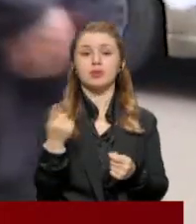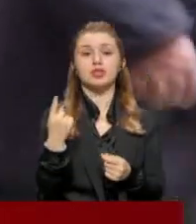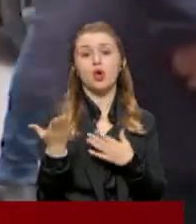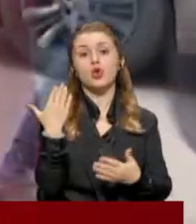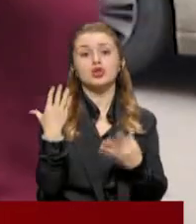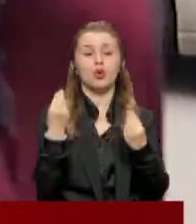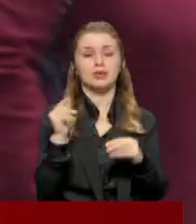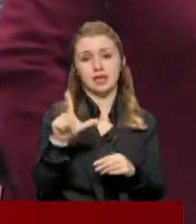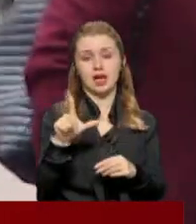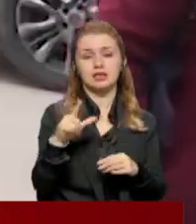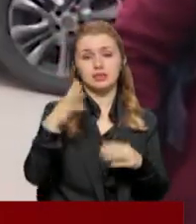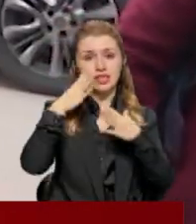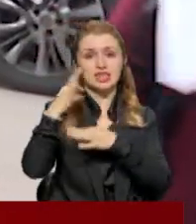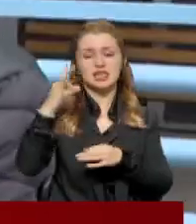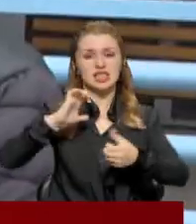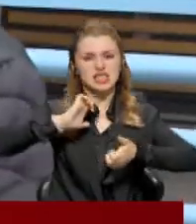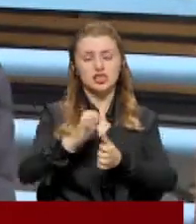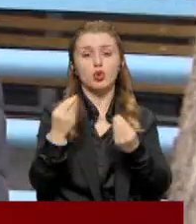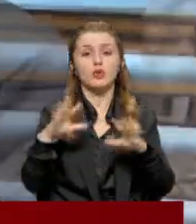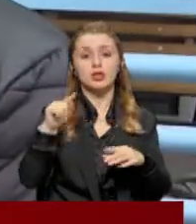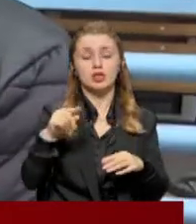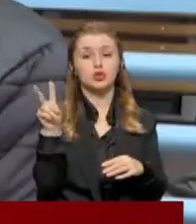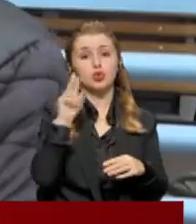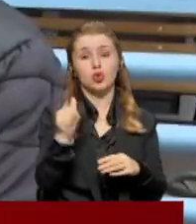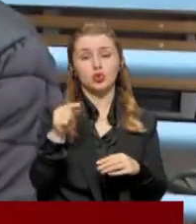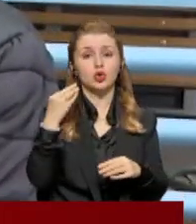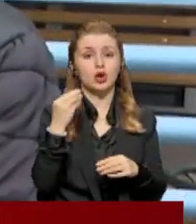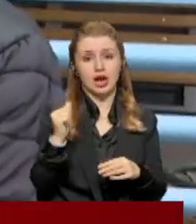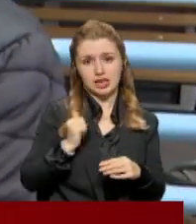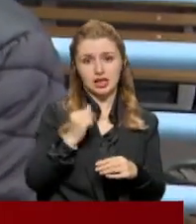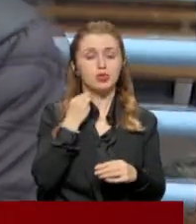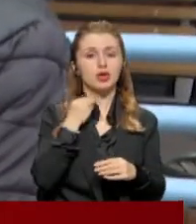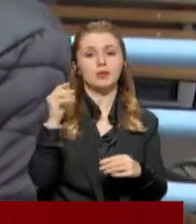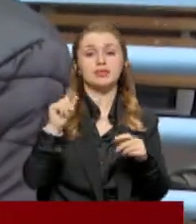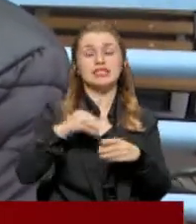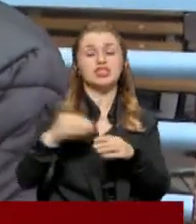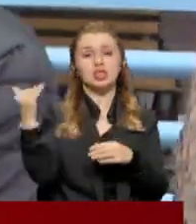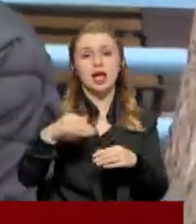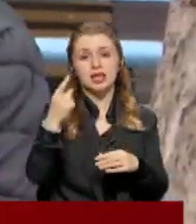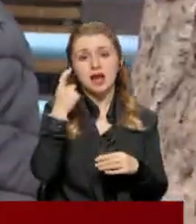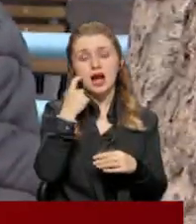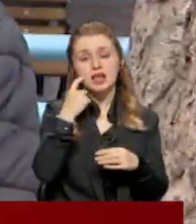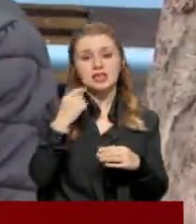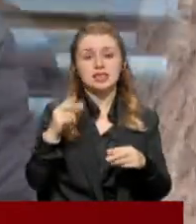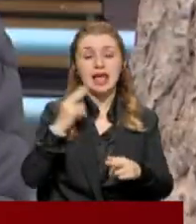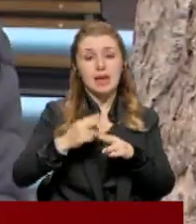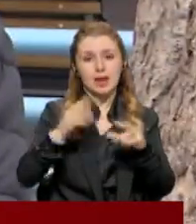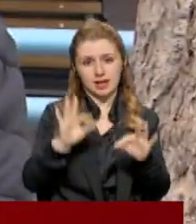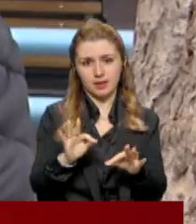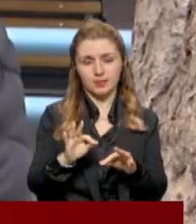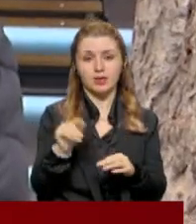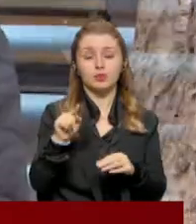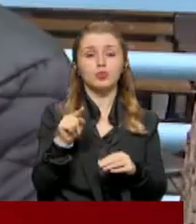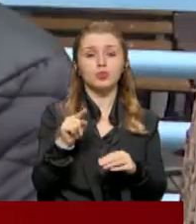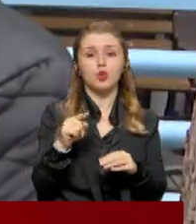önceden olsaydı. Böyle insanlar sıkışmazdı. Son gün bugün askerlik borçlanmamızı yaptırmaya geldik. İnşallah hayırlısıyla bir an önce yaptırırız. Bugün oldu